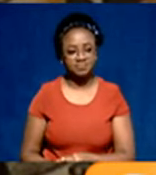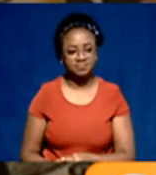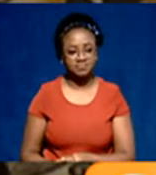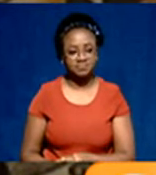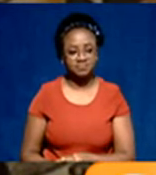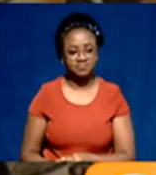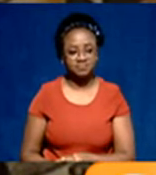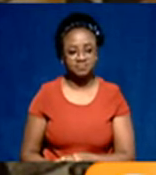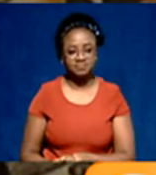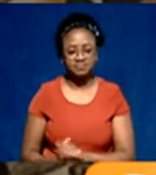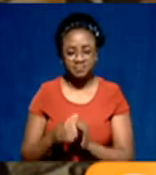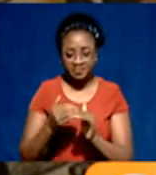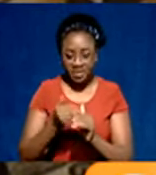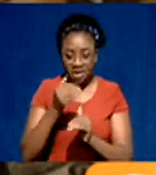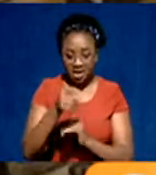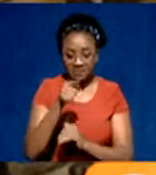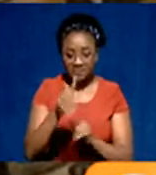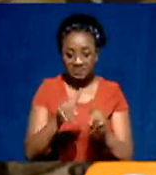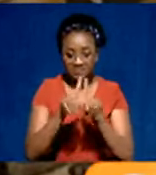Wakati wa mtihani huo